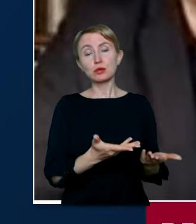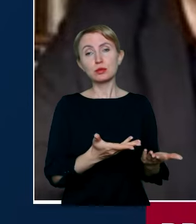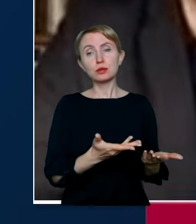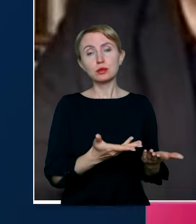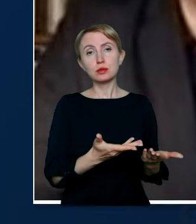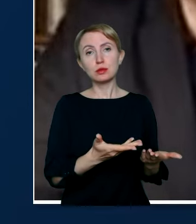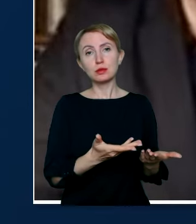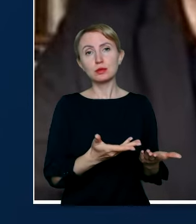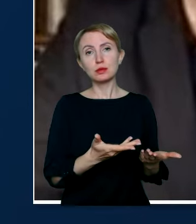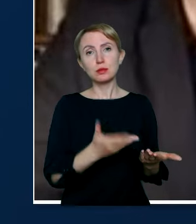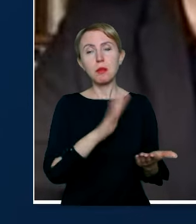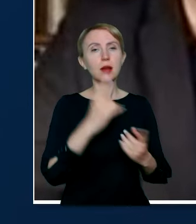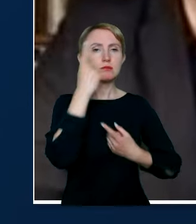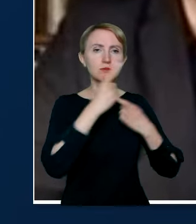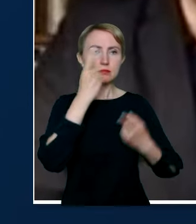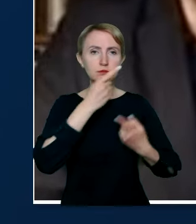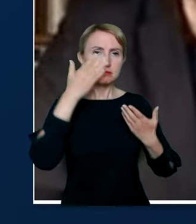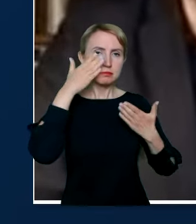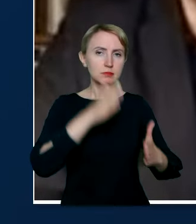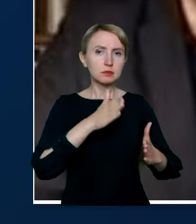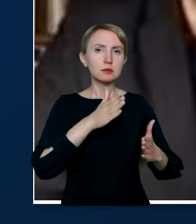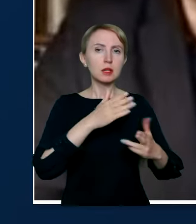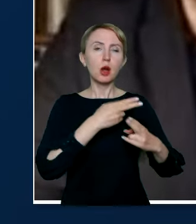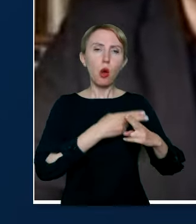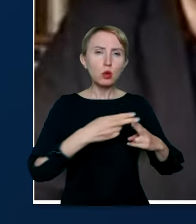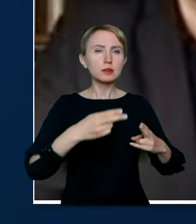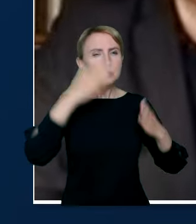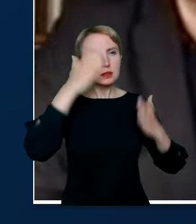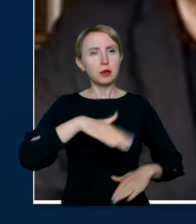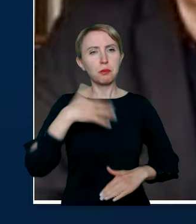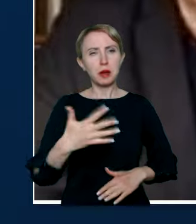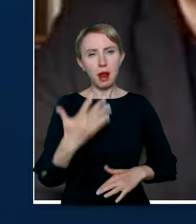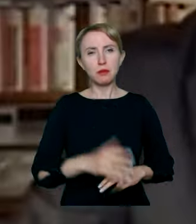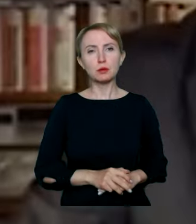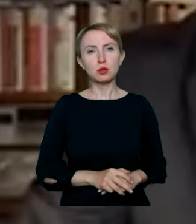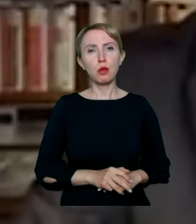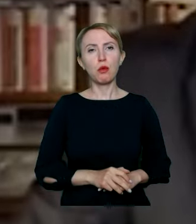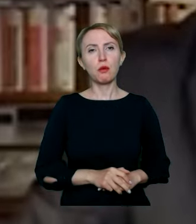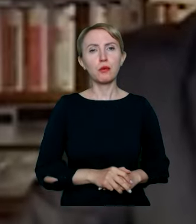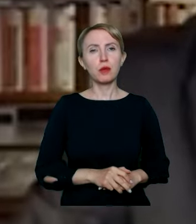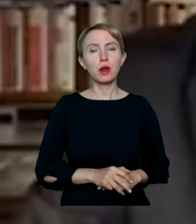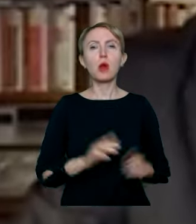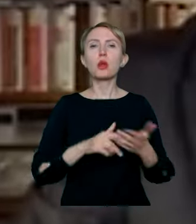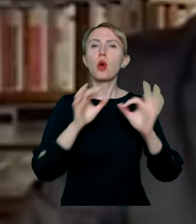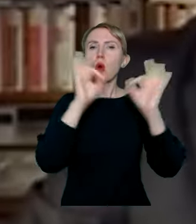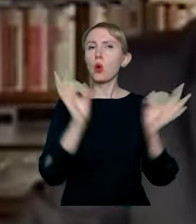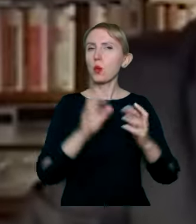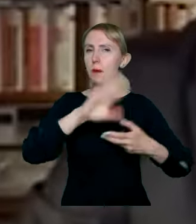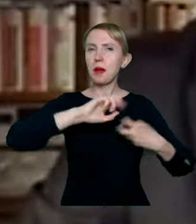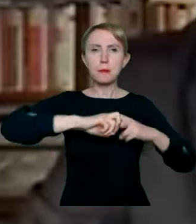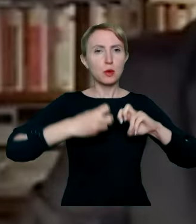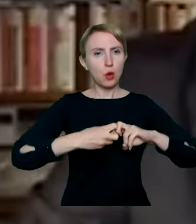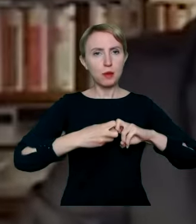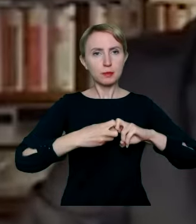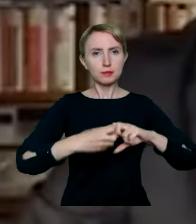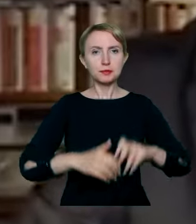z takimi poglądami, powiedzmy sobie, konserwatywnymi, prawicowymi, to jest generalnie dość duży problem. Także